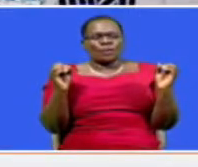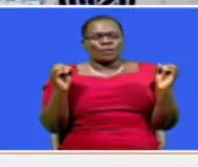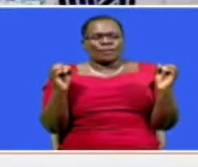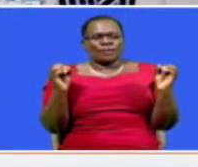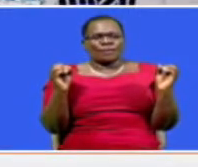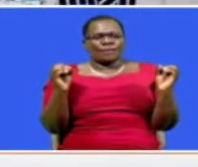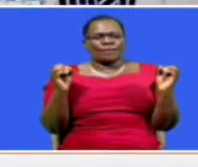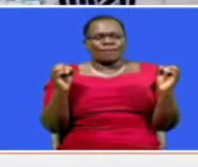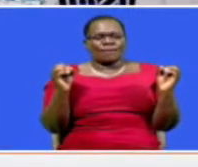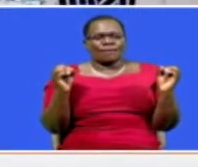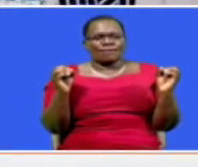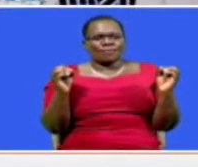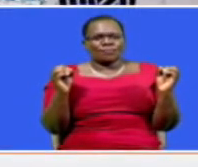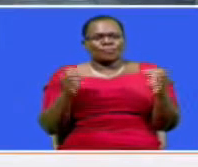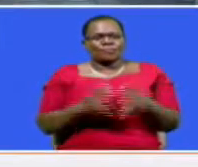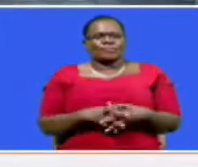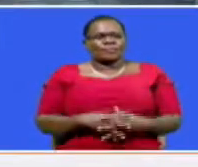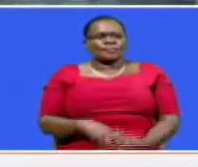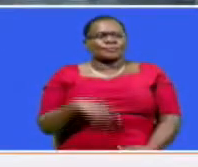Dakaina Marathon.